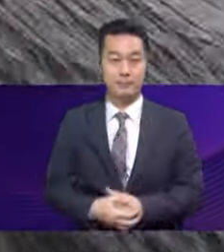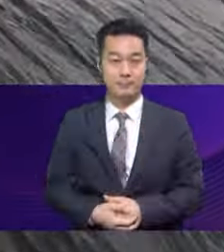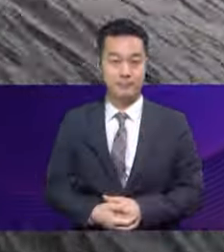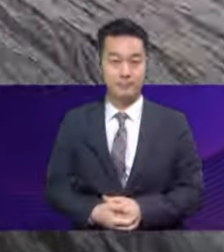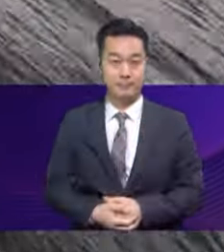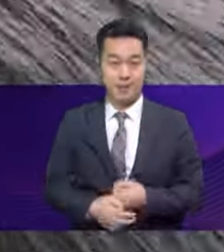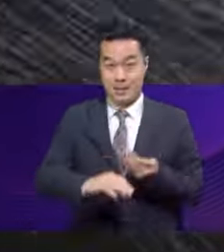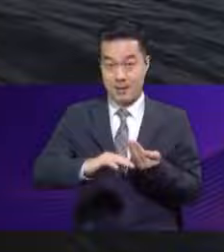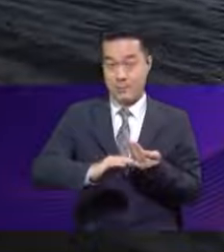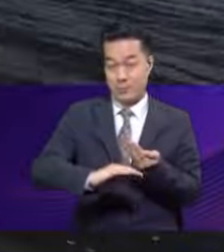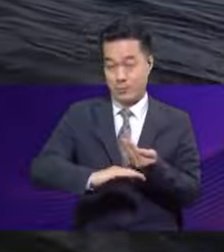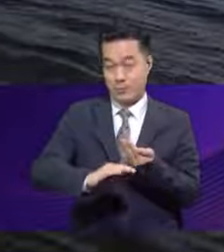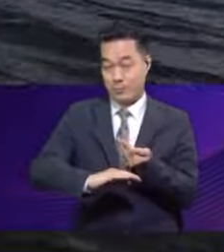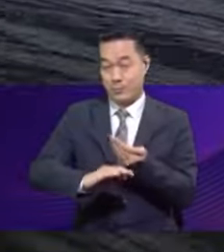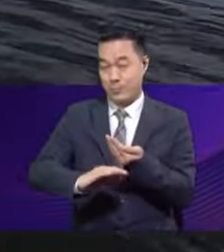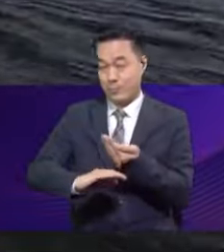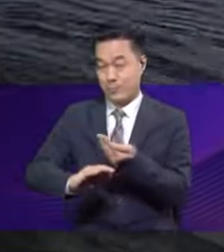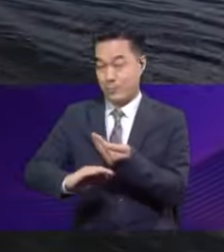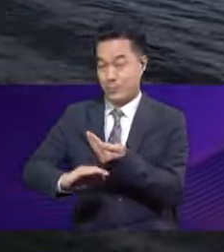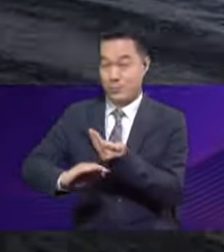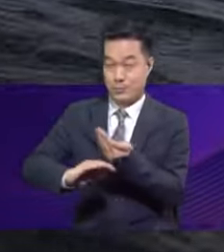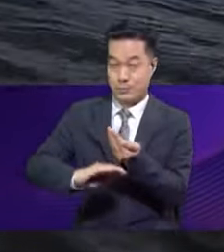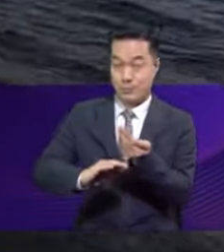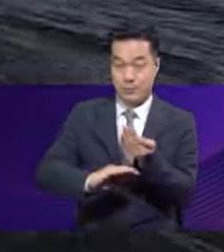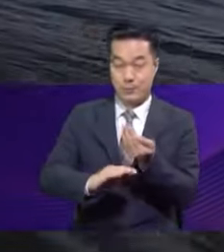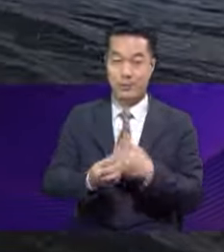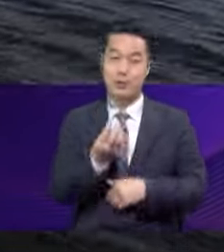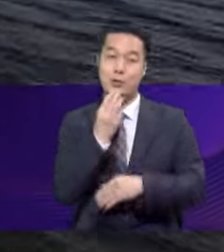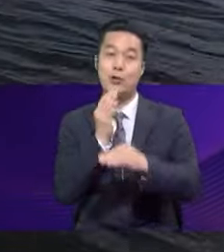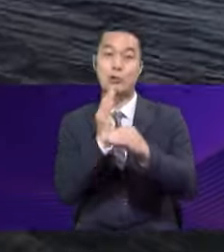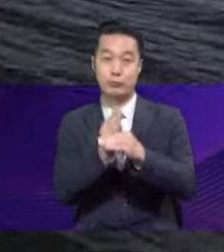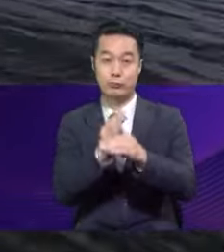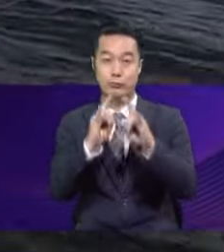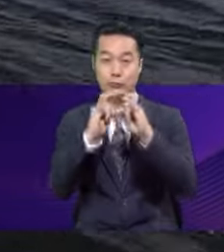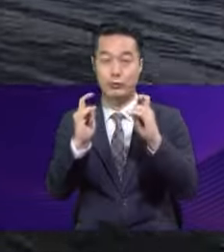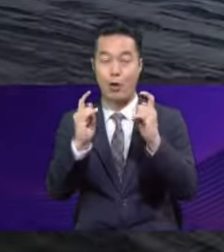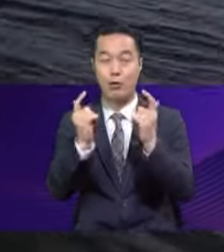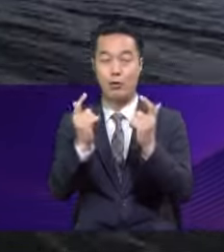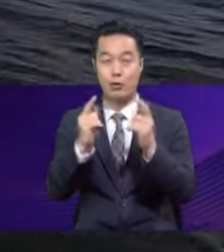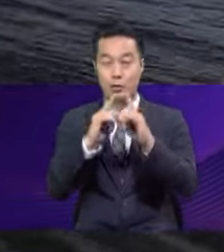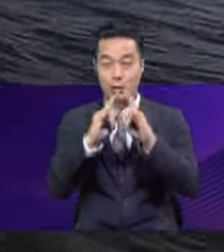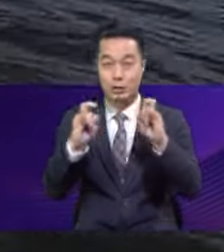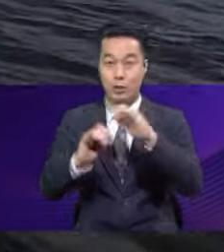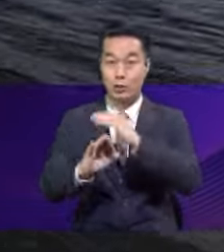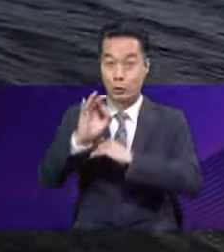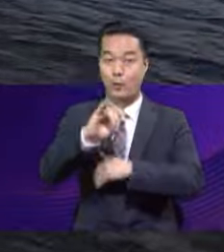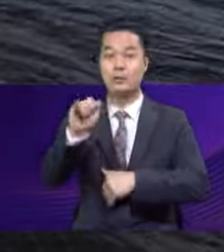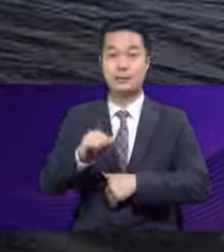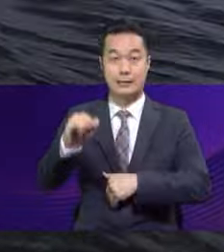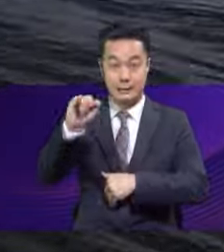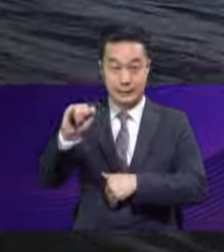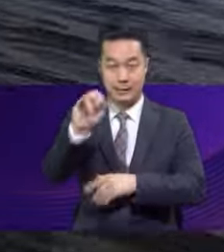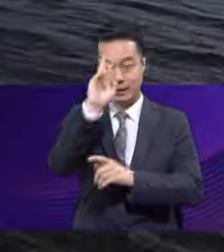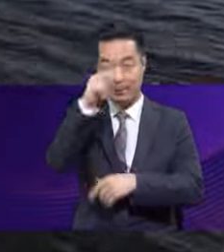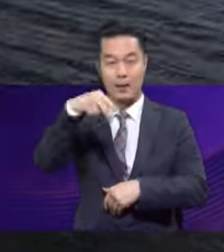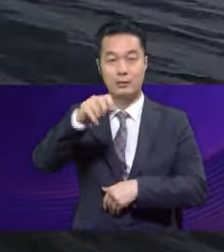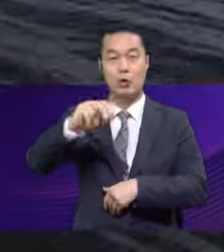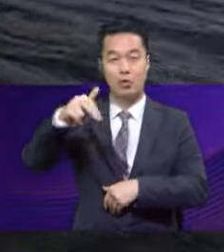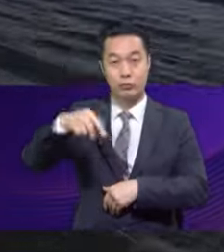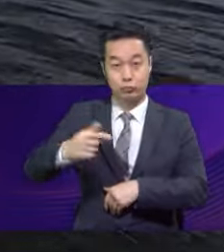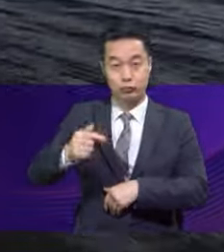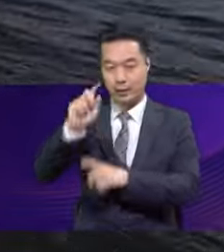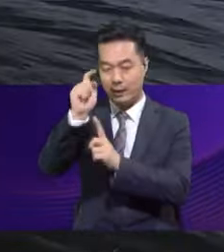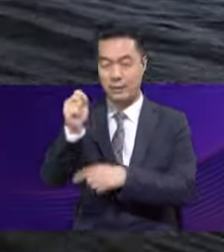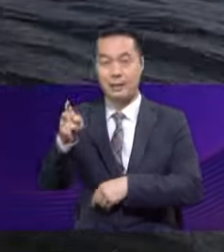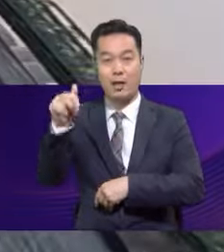보트가 계속해서 시원하게 물살을 가릅니다. 서울 중구 성동 을, 더불어민주당 박성준, 국민의힘 이혜훈 후보 경합